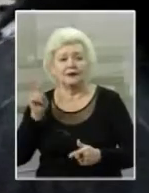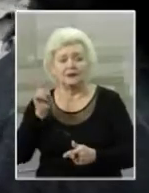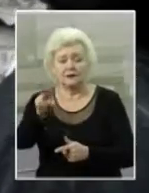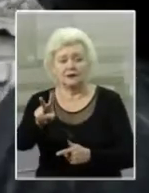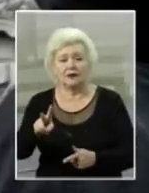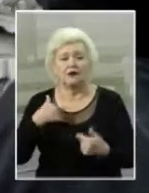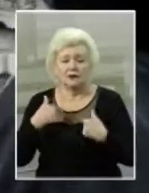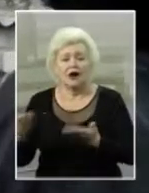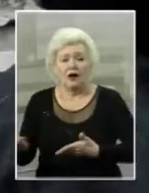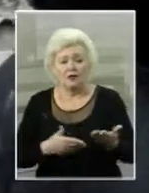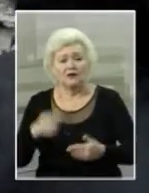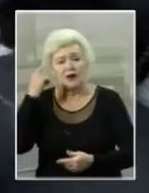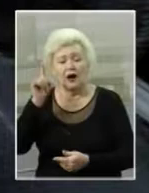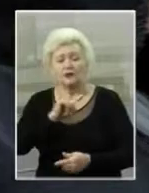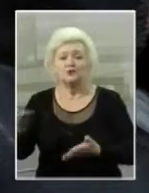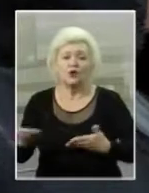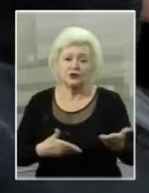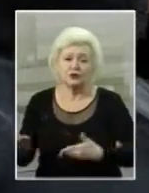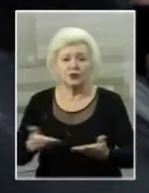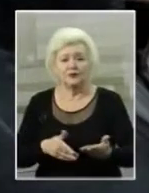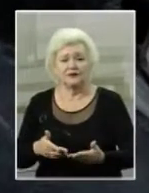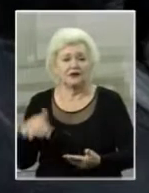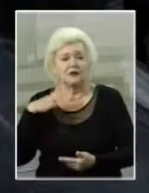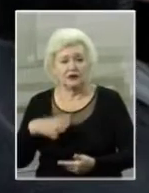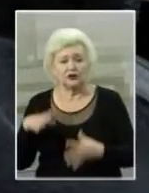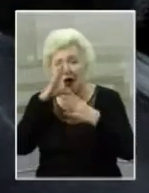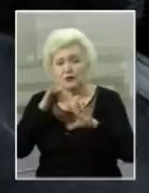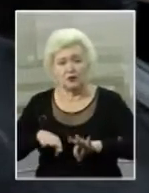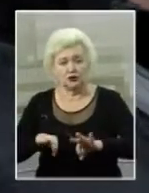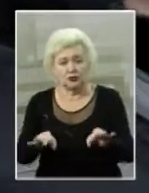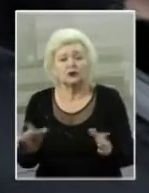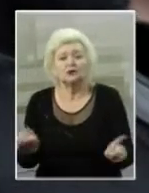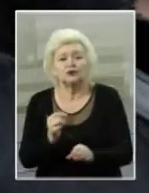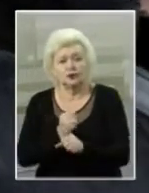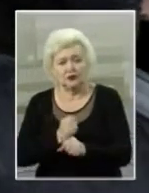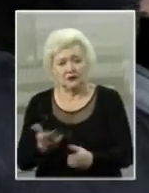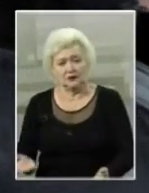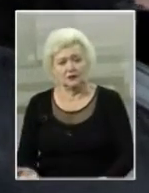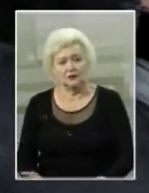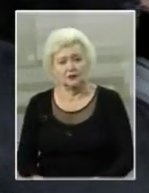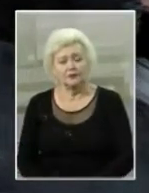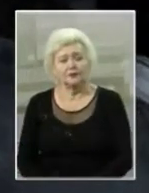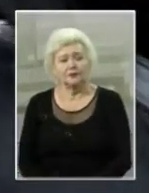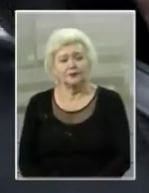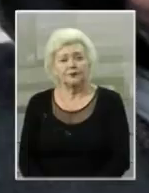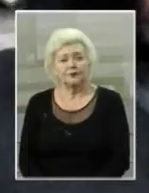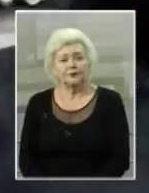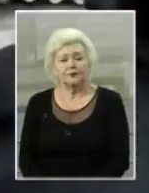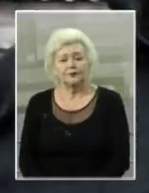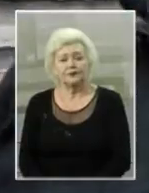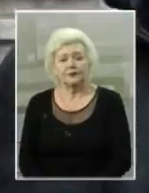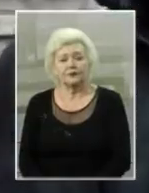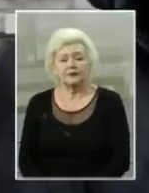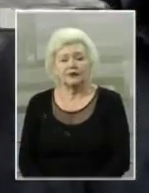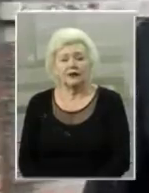Я вышел сюда, думаю, иди пешком идти или ждать маршрутки. Но маршрутка бесполезна. Я решила